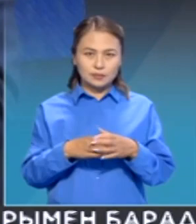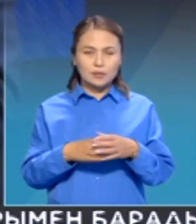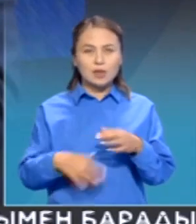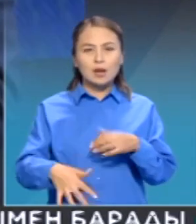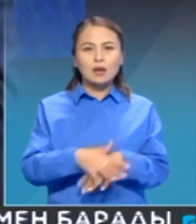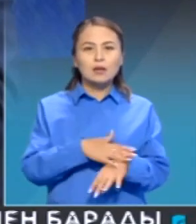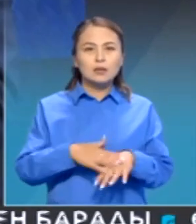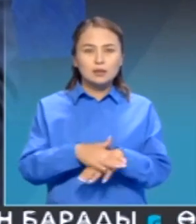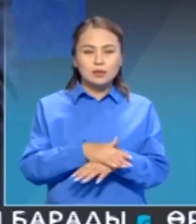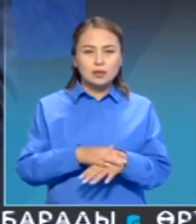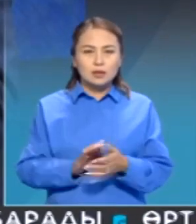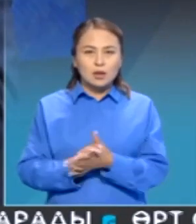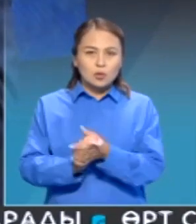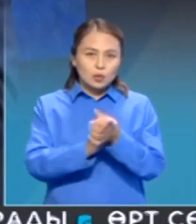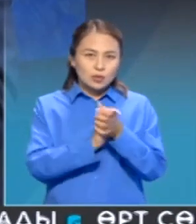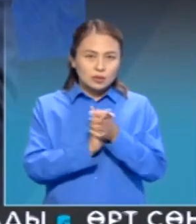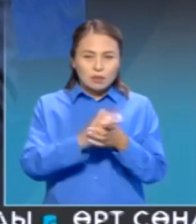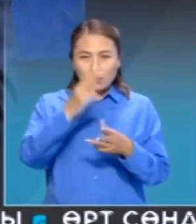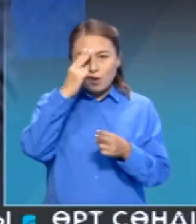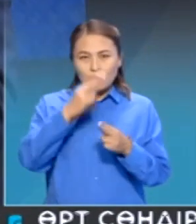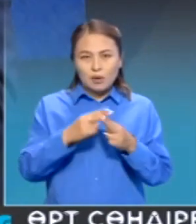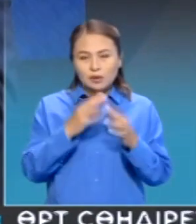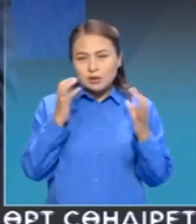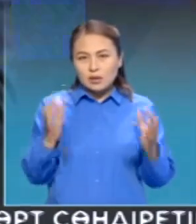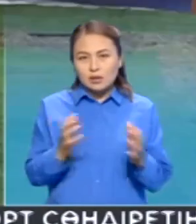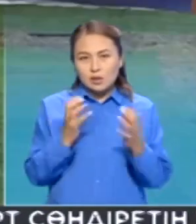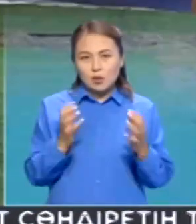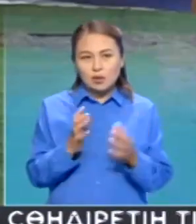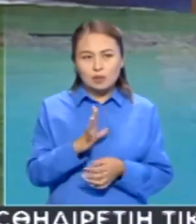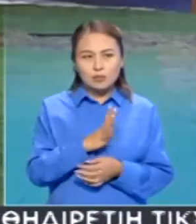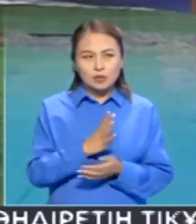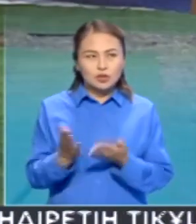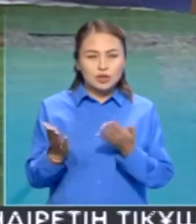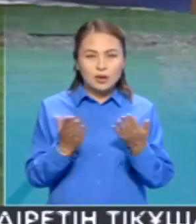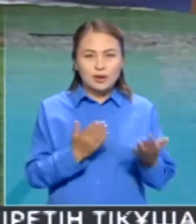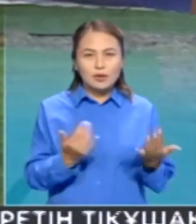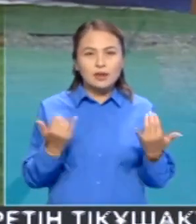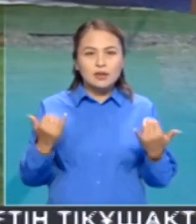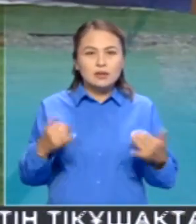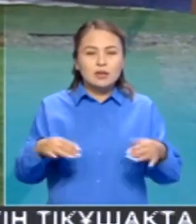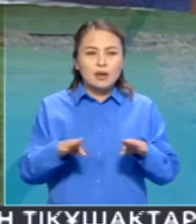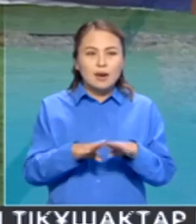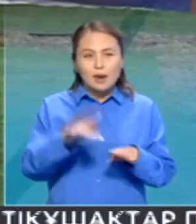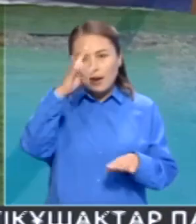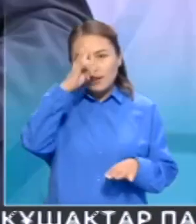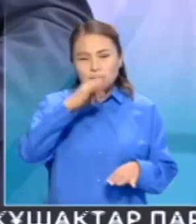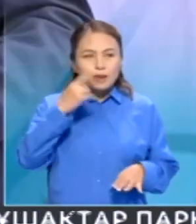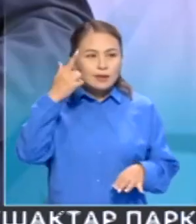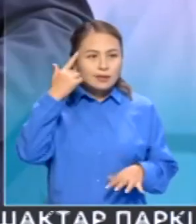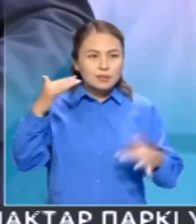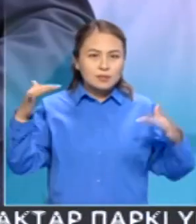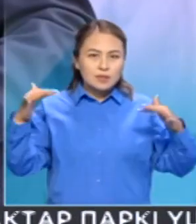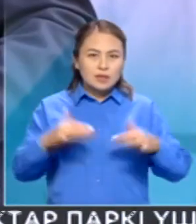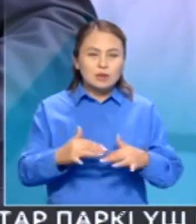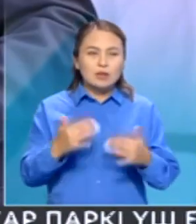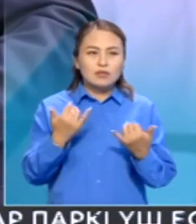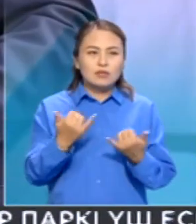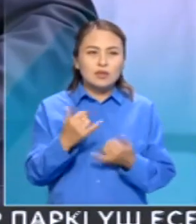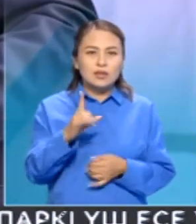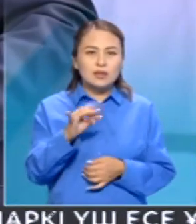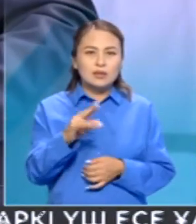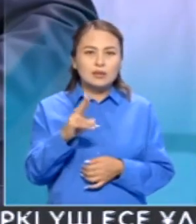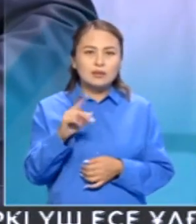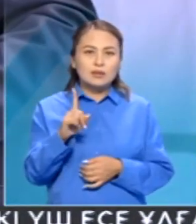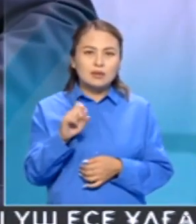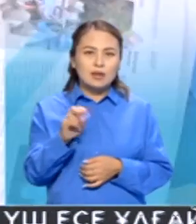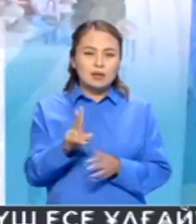халықты татулықпен бауырмалдықты сақтауға шақырған. Конференцияда қазақ-қырғыз зиялылары Бегасыл Бибулатұлының зигзал еңбегін